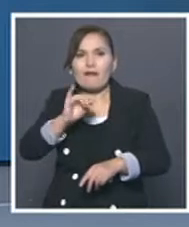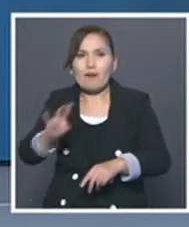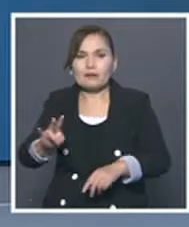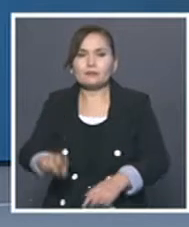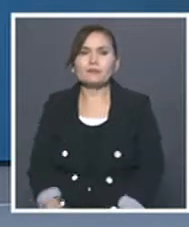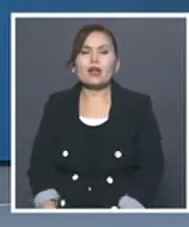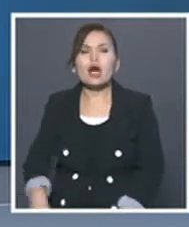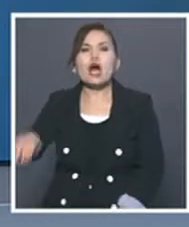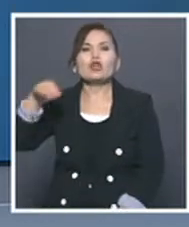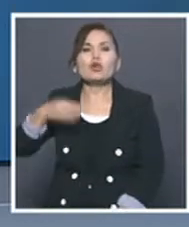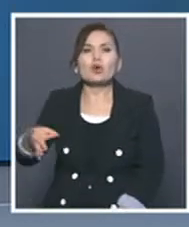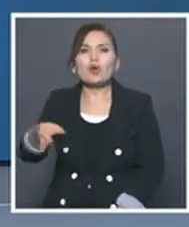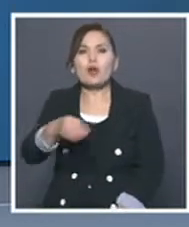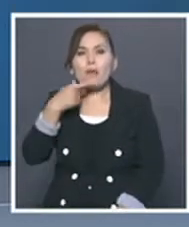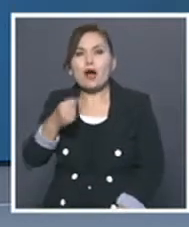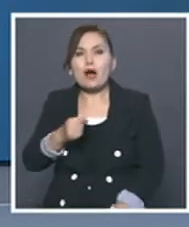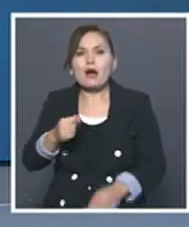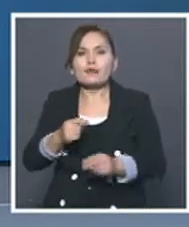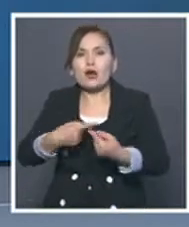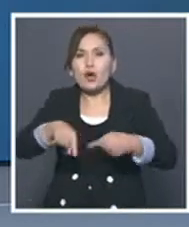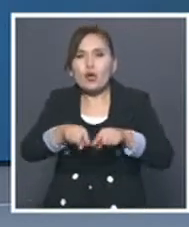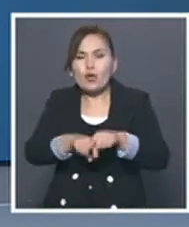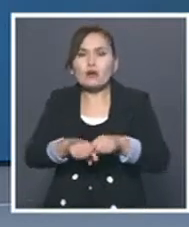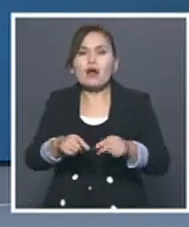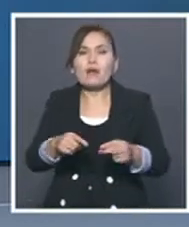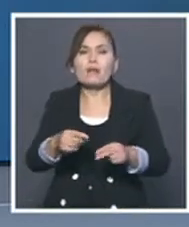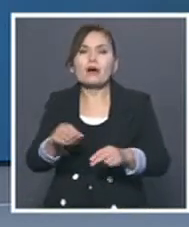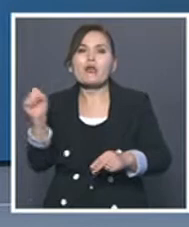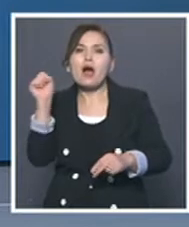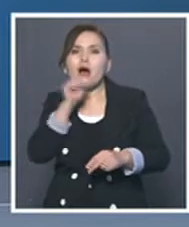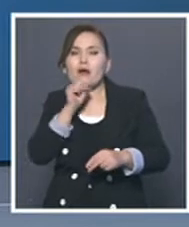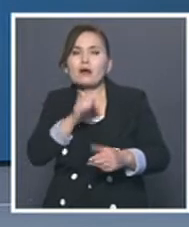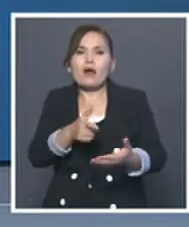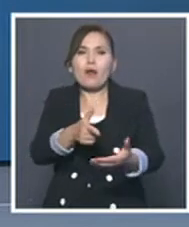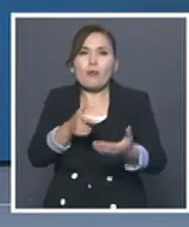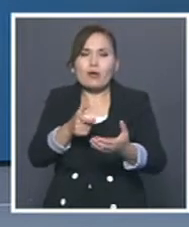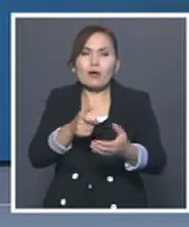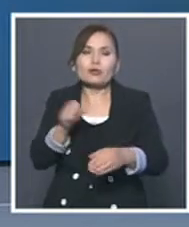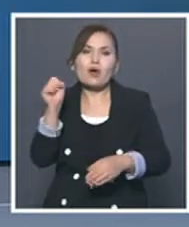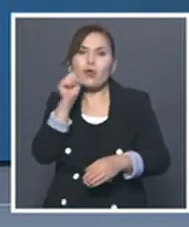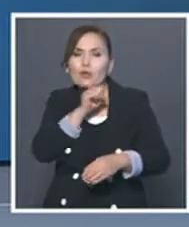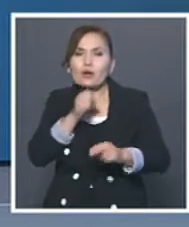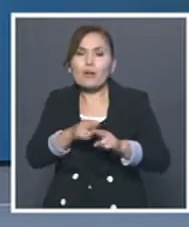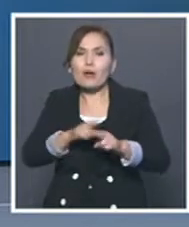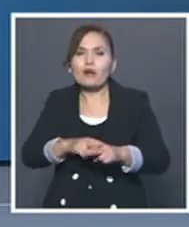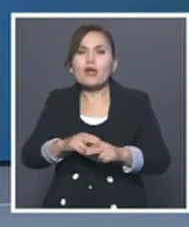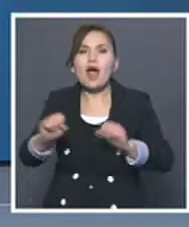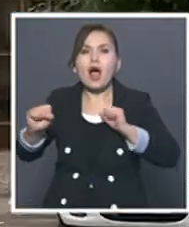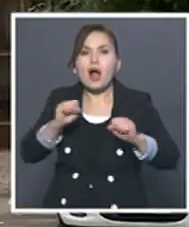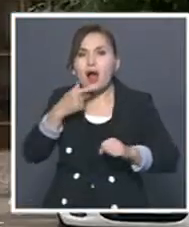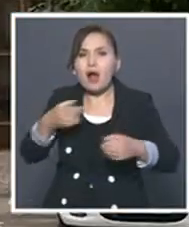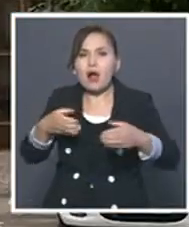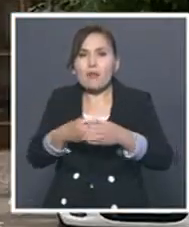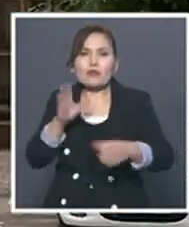Елге оралсақ, Түркістан облысында әскери бөлімнен қару ұрлап шығуға бөлім командирінің міндетін атқарушы бұйрық берген сот отырысында күдікті